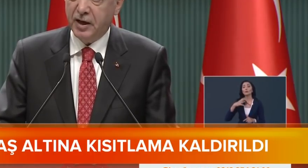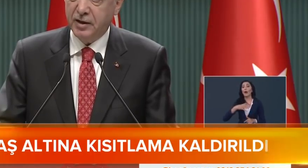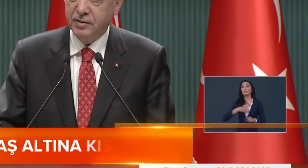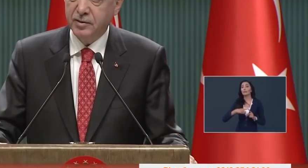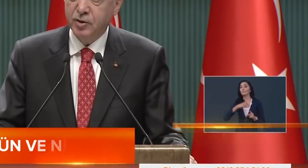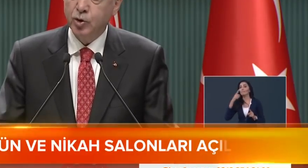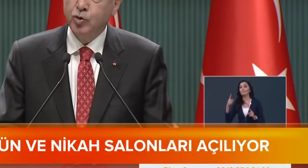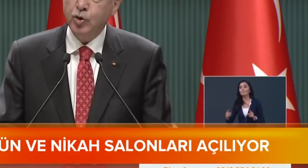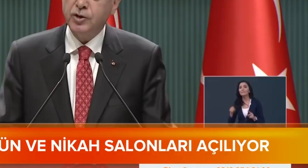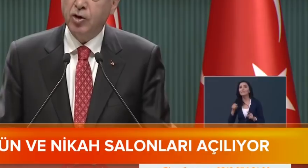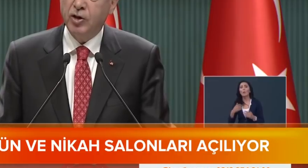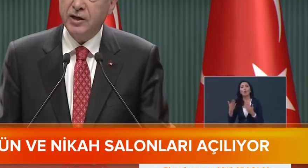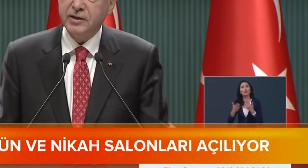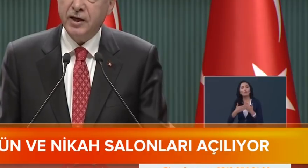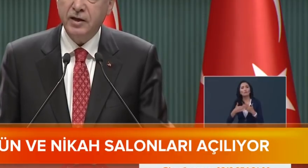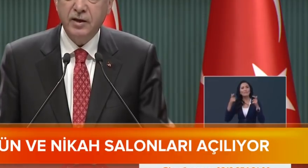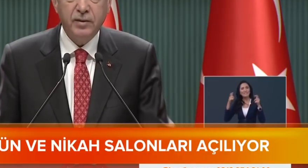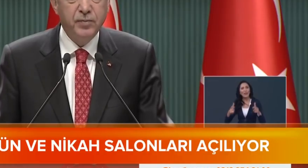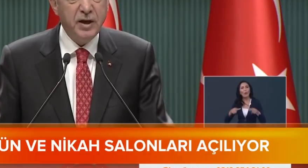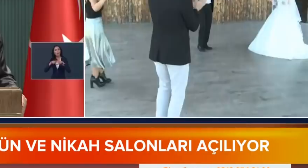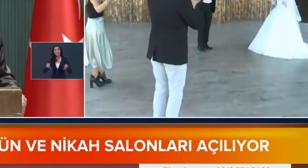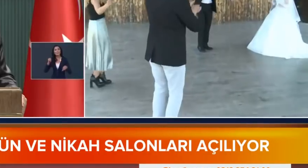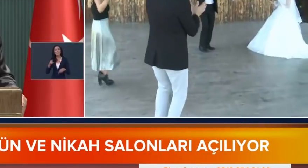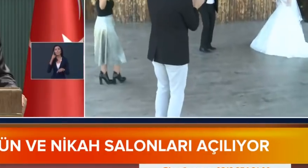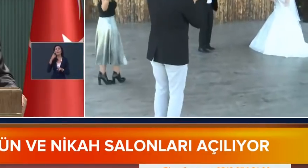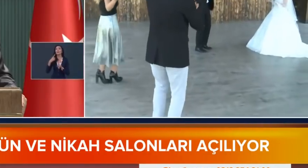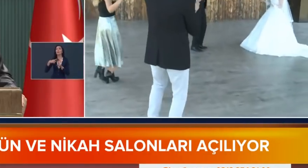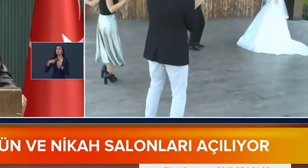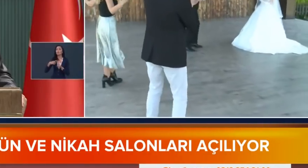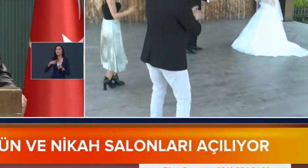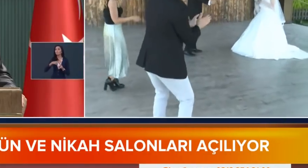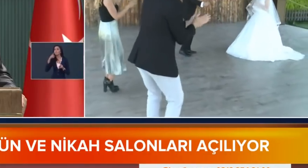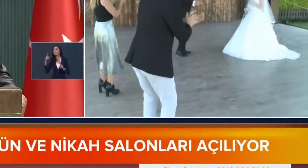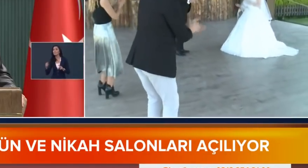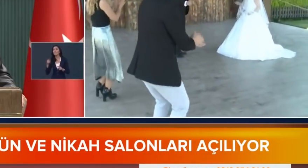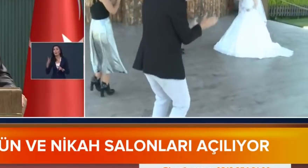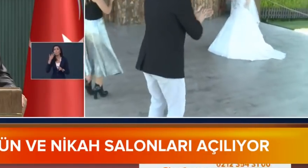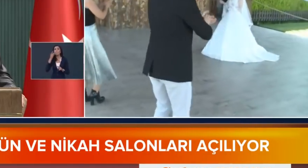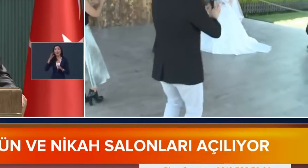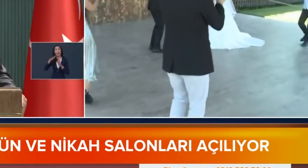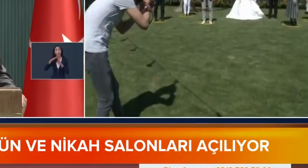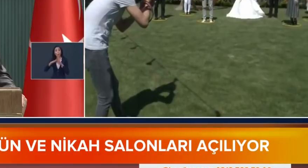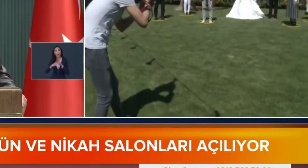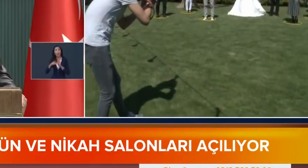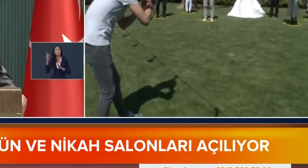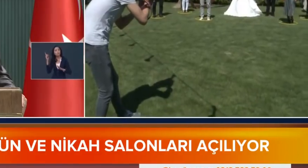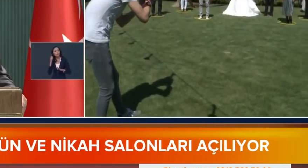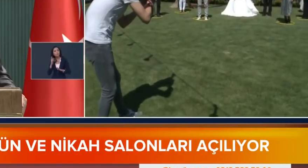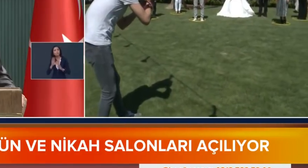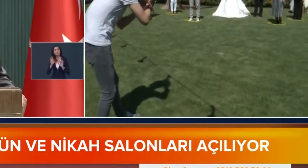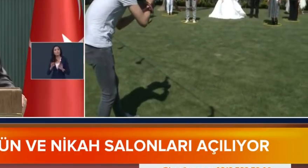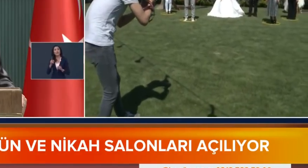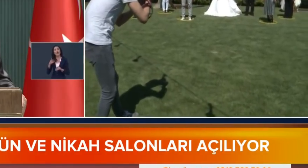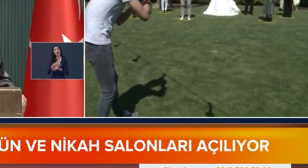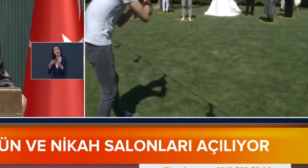Haziran'dan itibaren, düğün salonları ise 1 Temmuz'dan itibaren belirlenen kurallara uygun